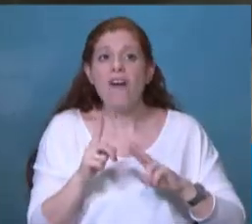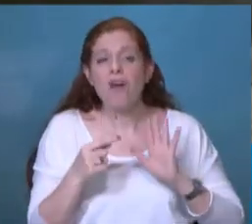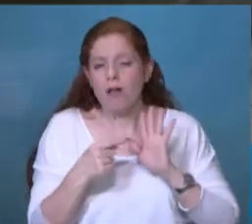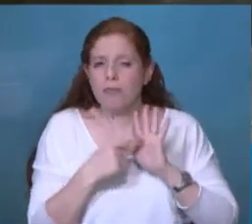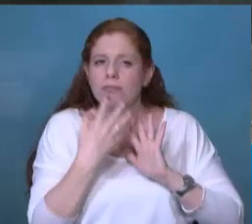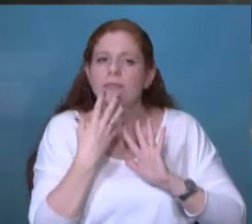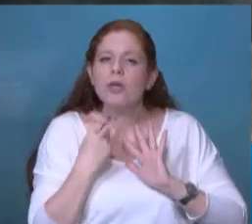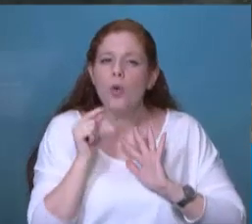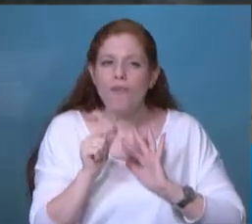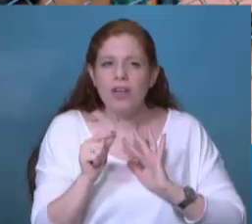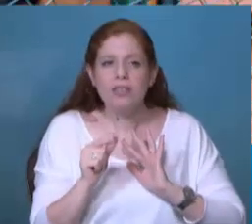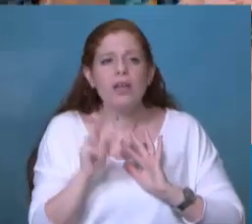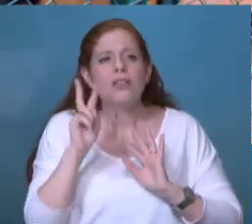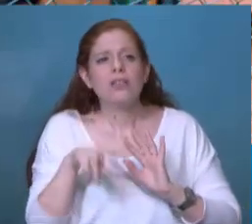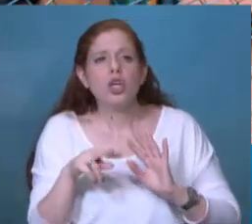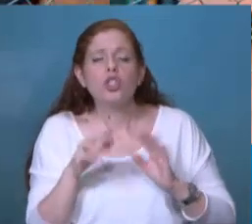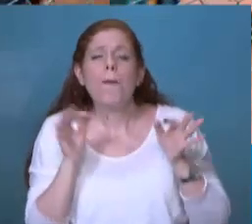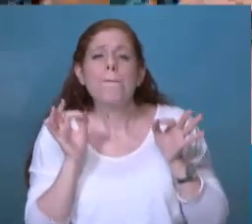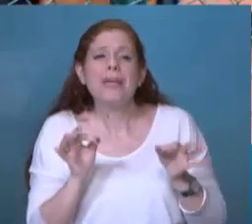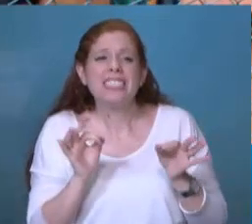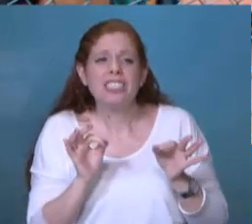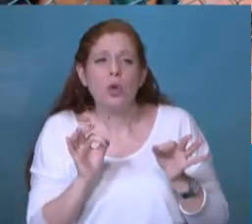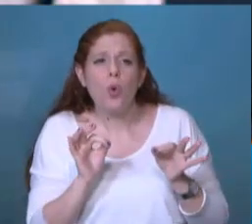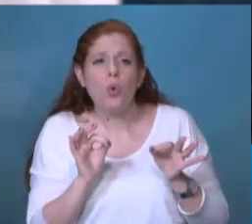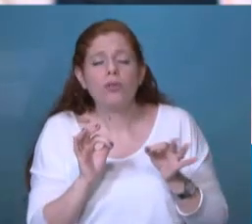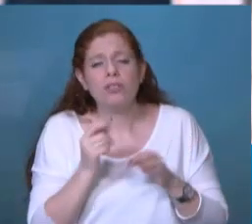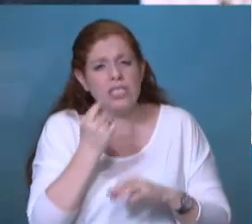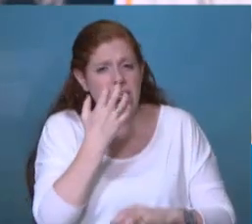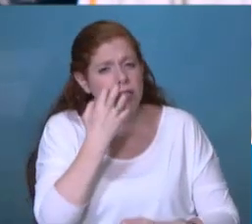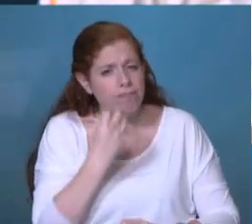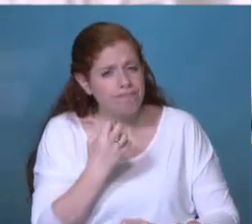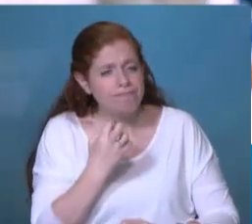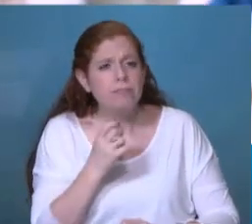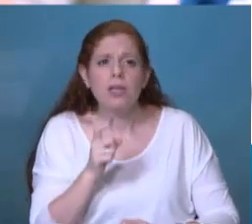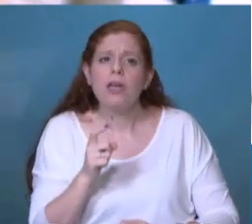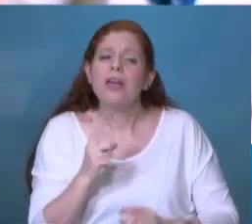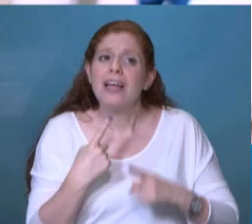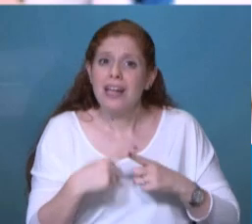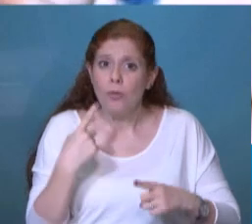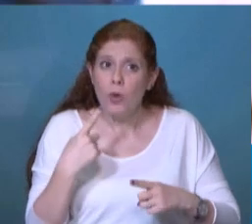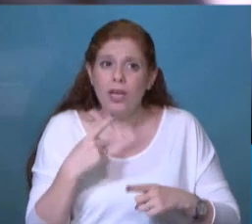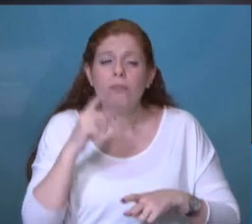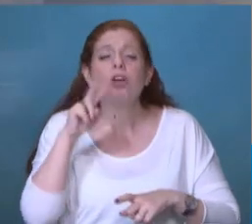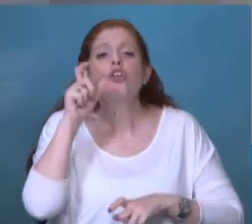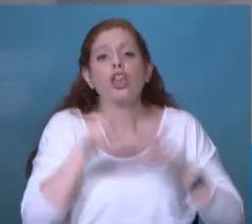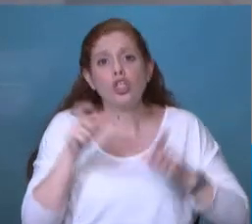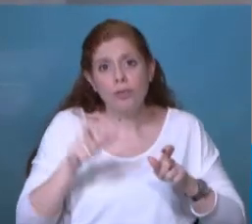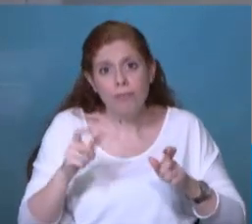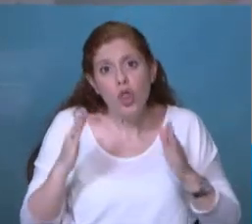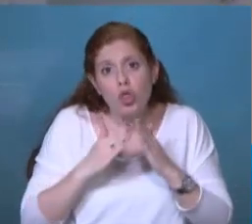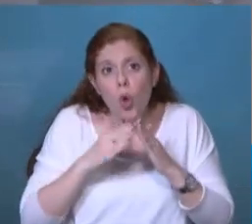היופי הזה, מסתתרת מציאות חסרת תקדים, עגומה מעט. ליתר דיוק, מסתתרים אנשים,